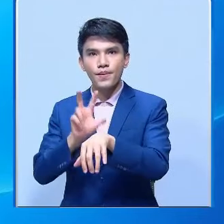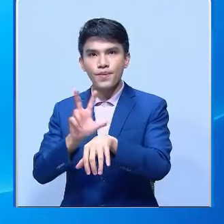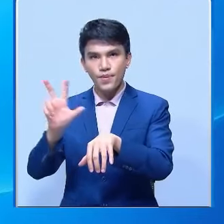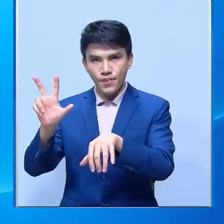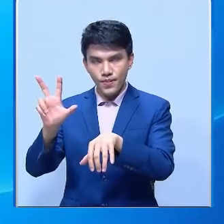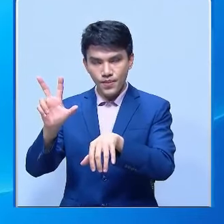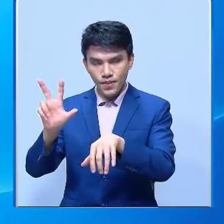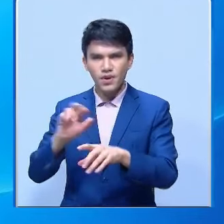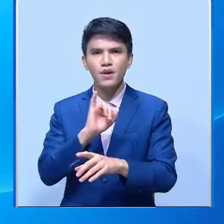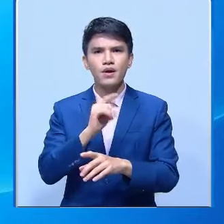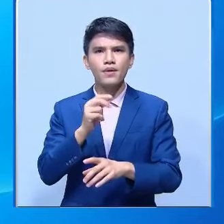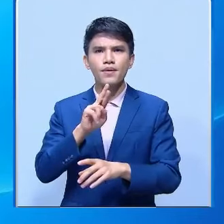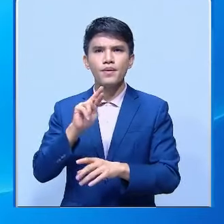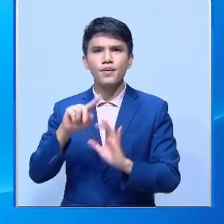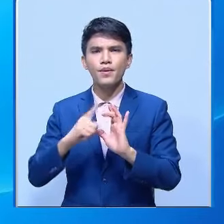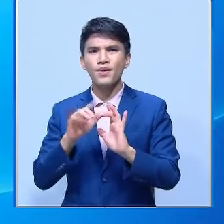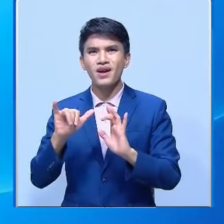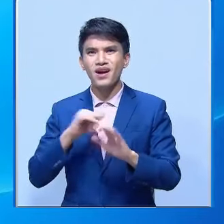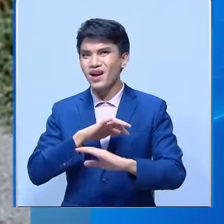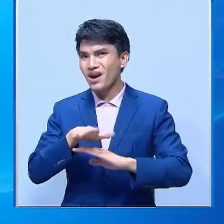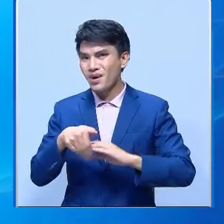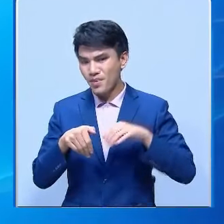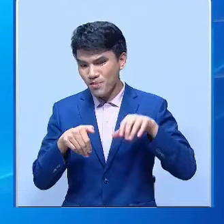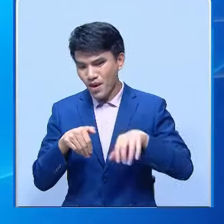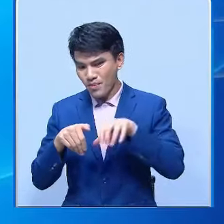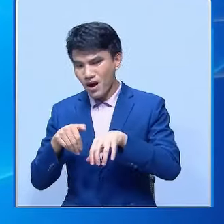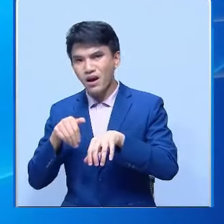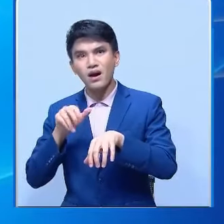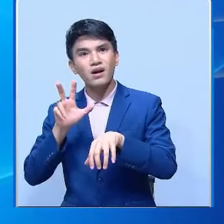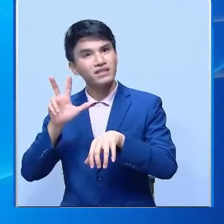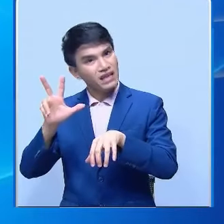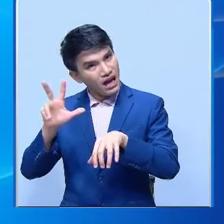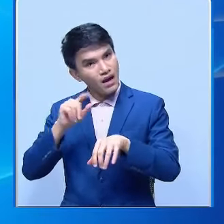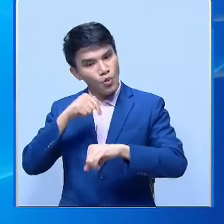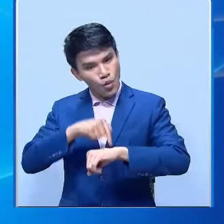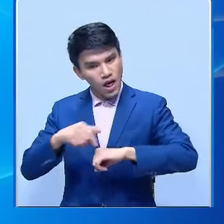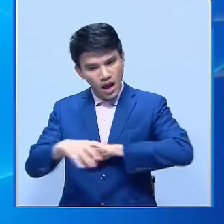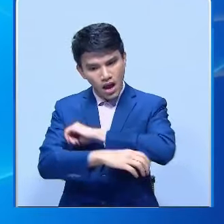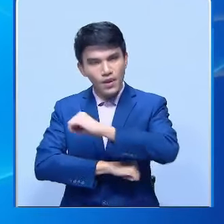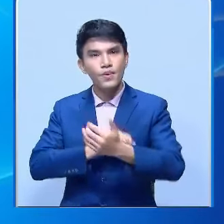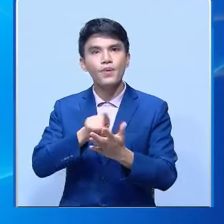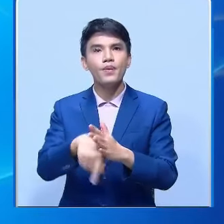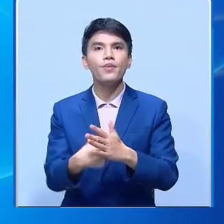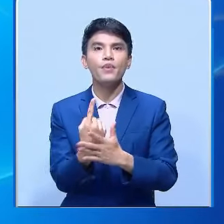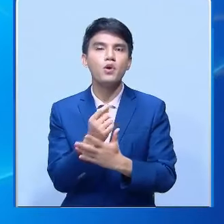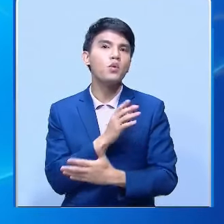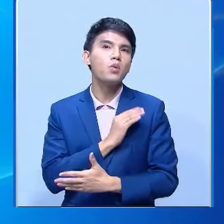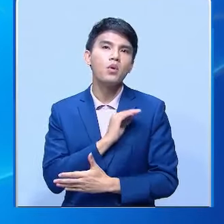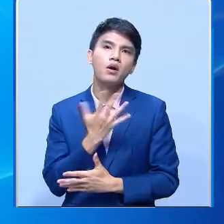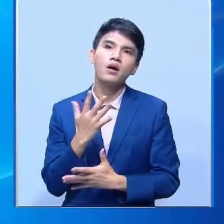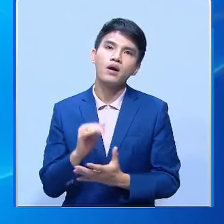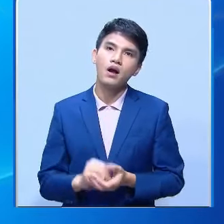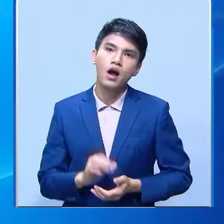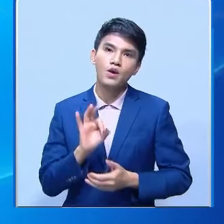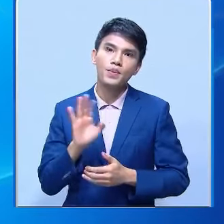ที่ไซน้อยทั้งหมดทั้งมวล3แห่งชั่วโมงกว่าๆเนี่ยดูสิมันเหิมเกริมมากผู้ใช้ Facebook ได้โ